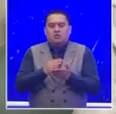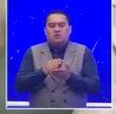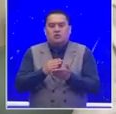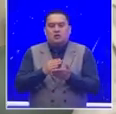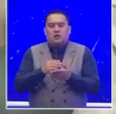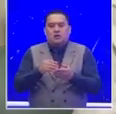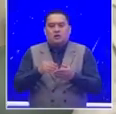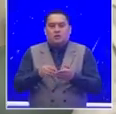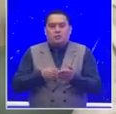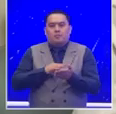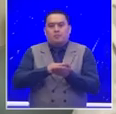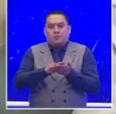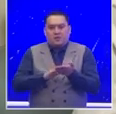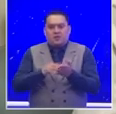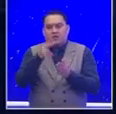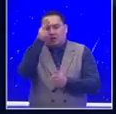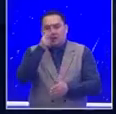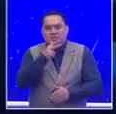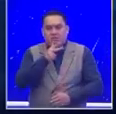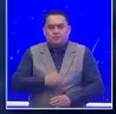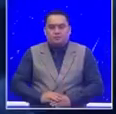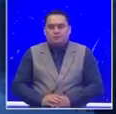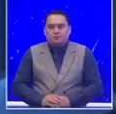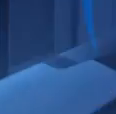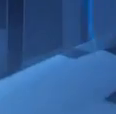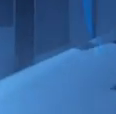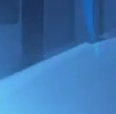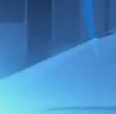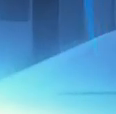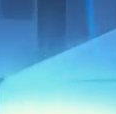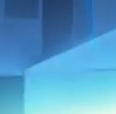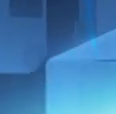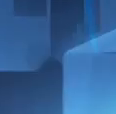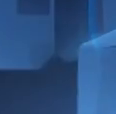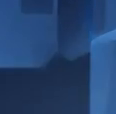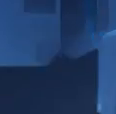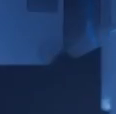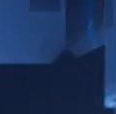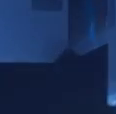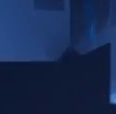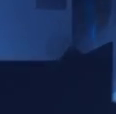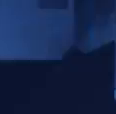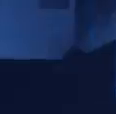учете, выписываются максимально сроком на 3 месяца. Алексей Цой, Габит Кабдрахман, телеканал ЖТСУ.